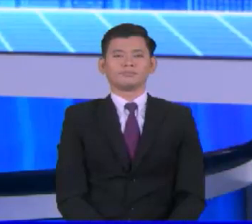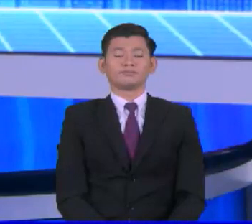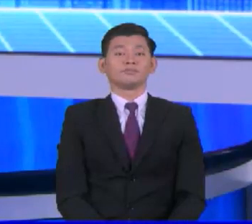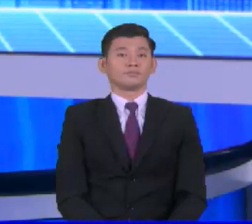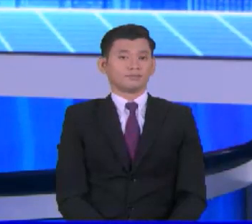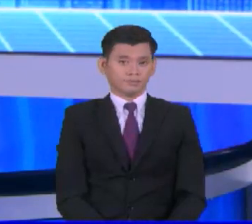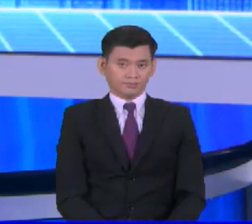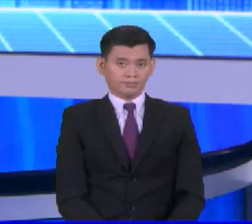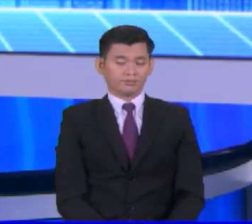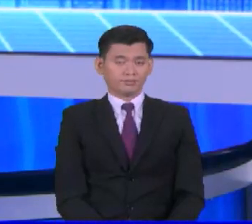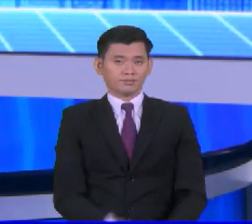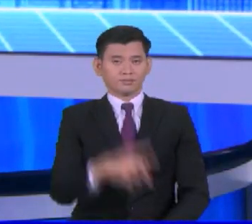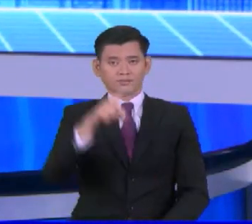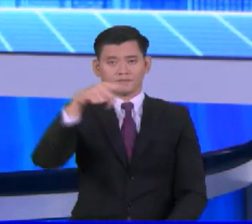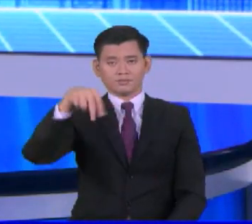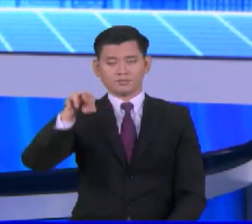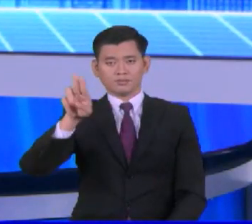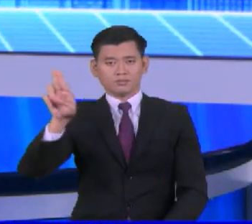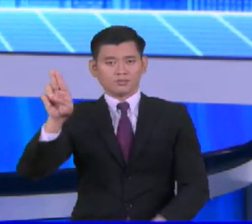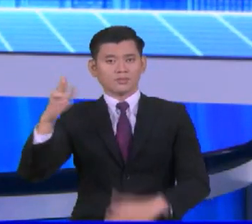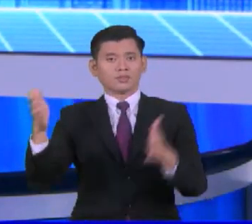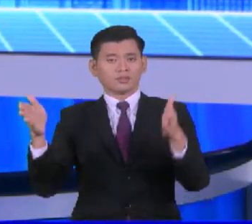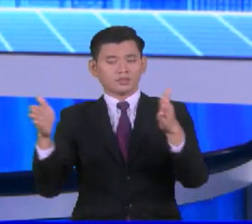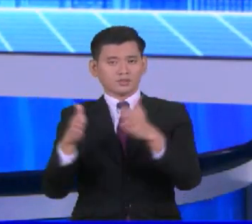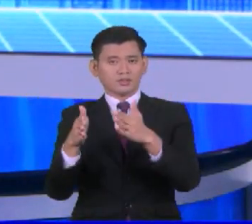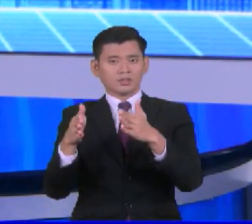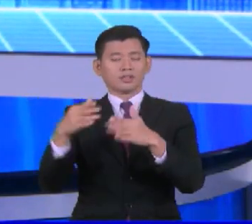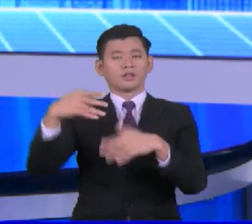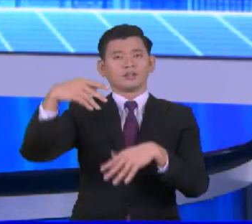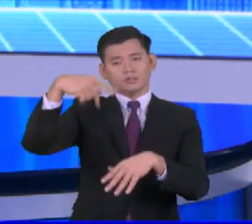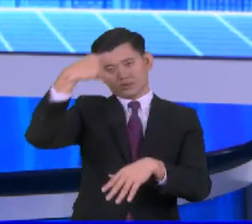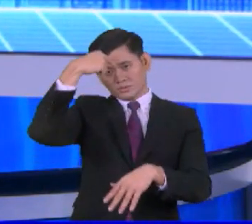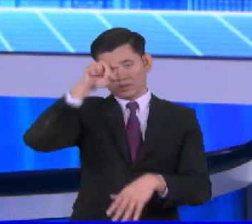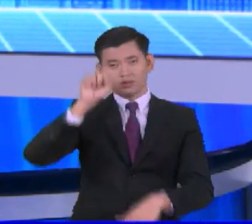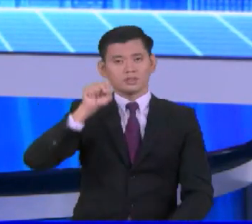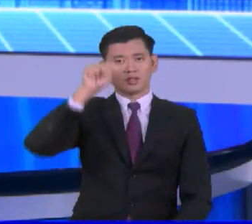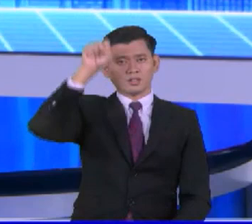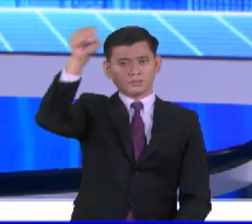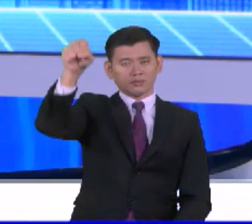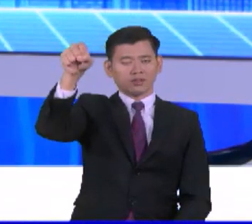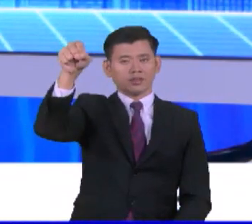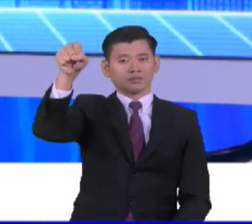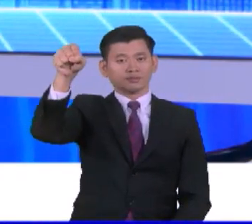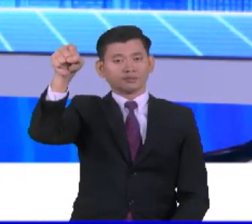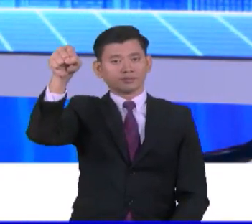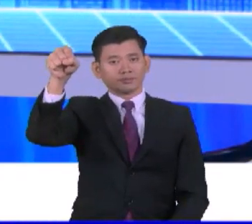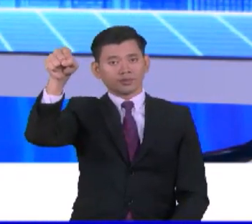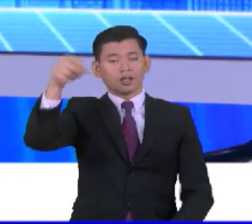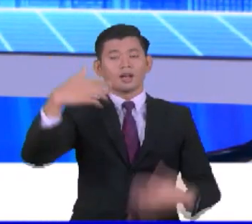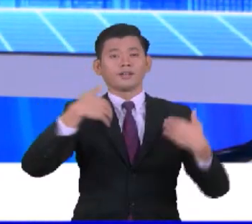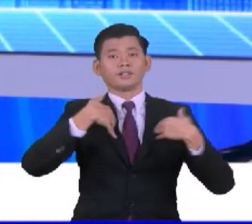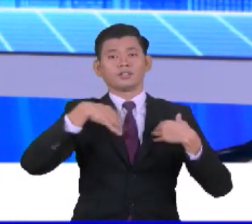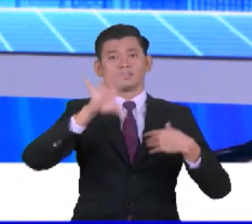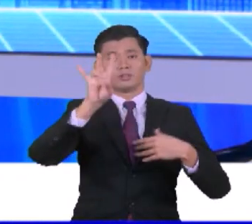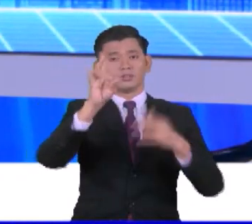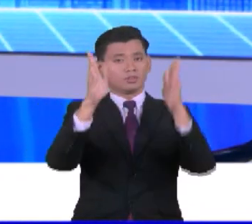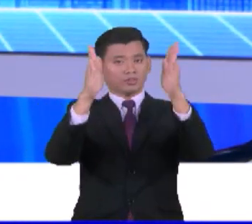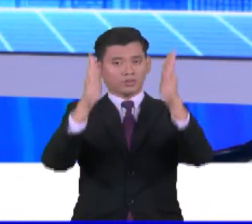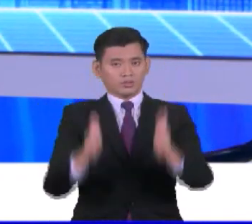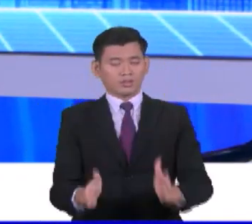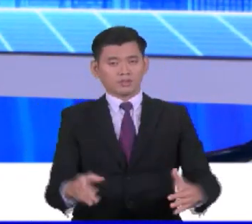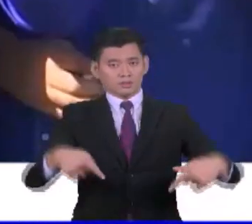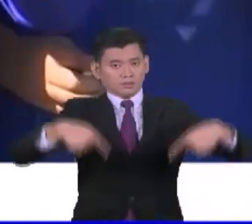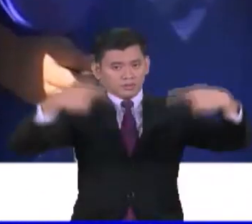turuk berlangsung pilihan Raya kecil dewan undangan negeri bugaya Sabah pencalonan melibatkan pertempuran 7 penjuru